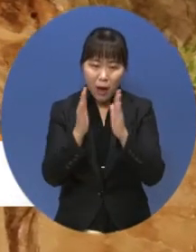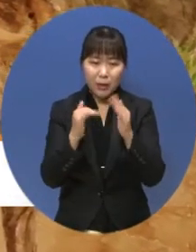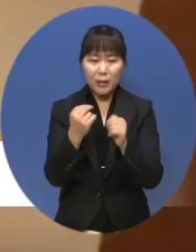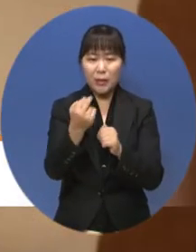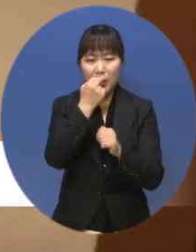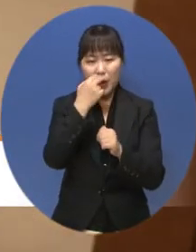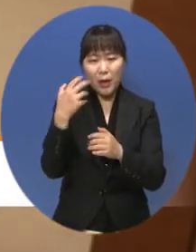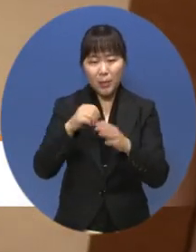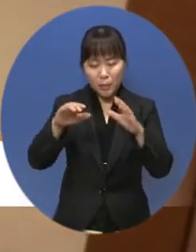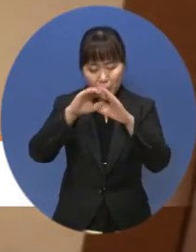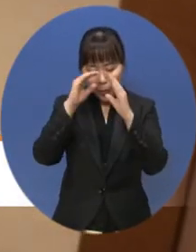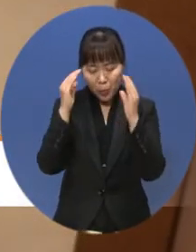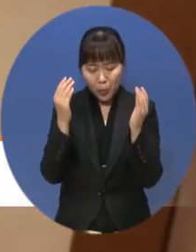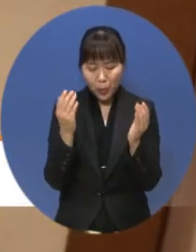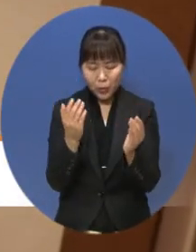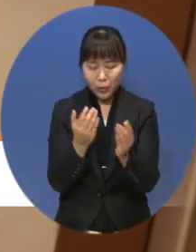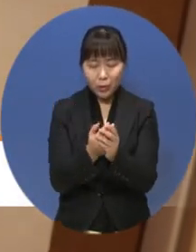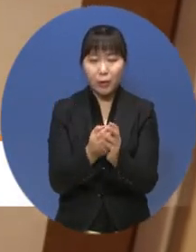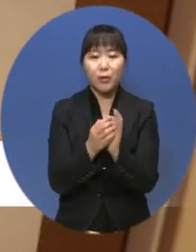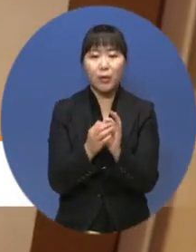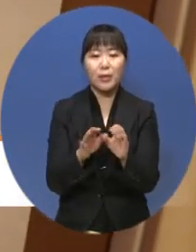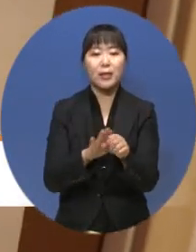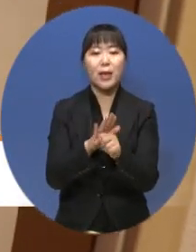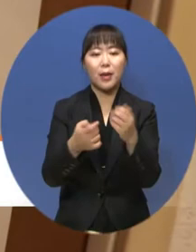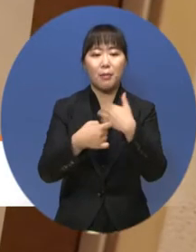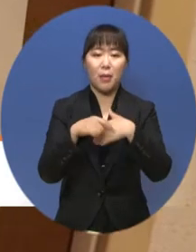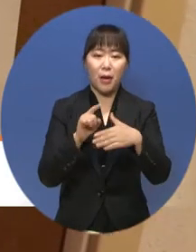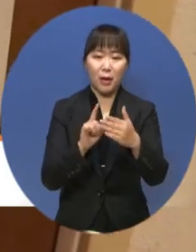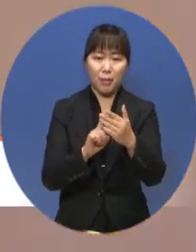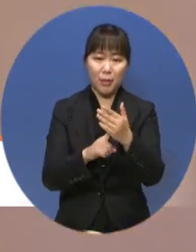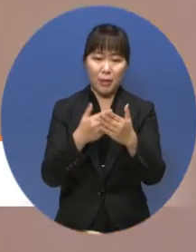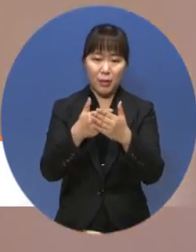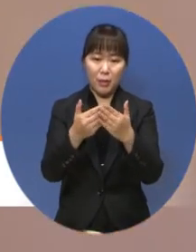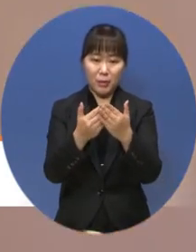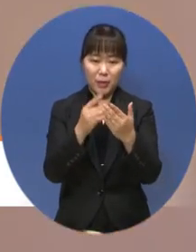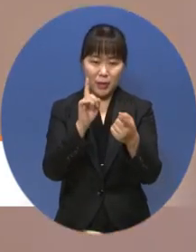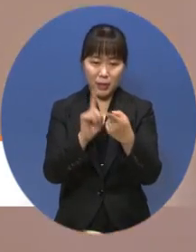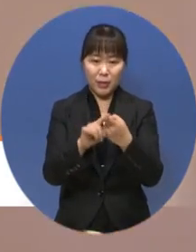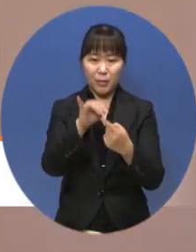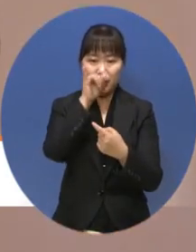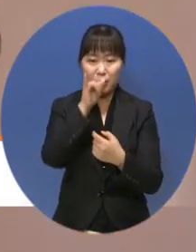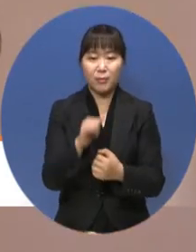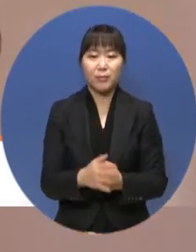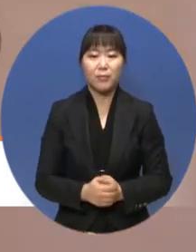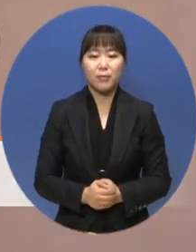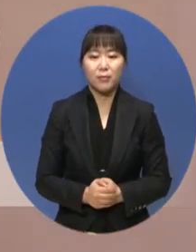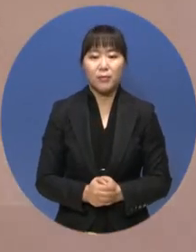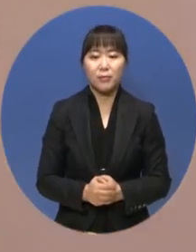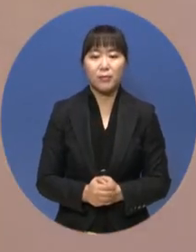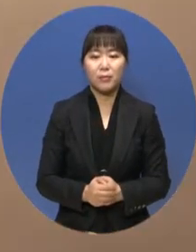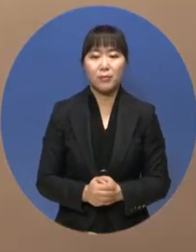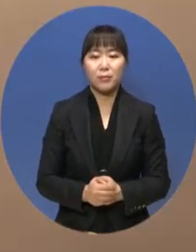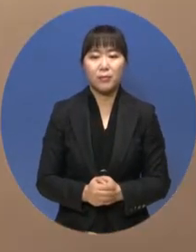생명을 품은 모든 것들에 대한 사랑의 마음이 화폭 속에 고스란히 담겨졌습니다.